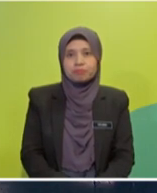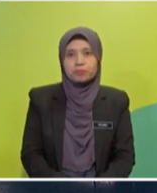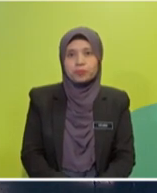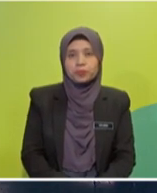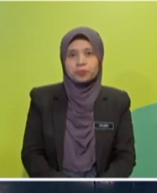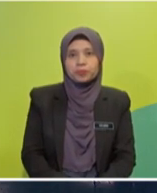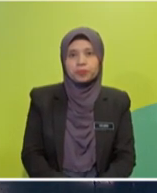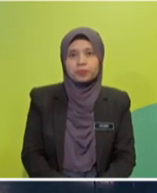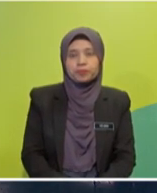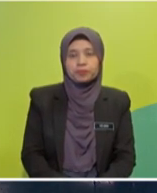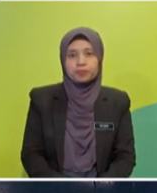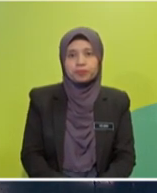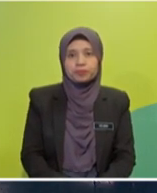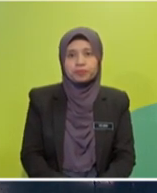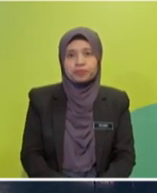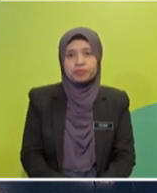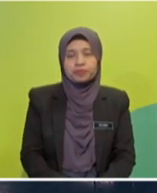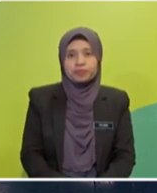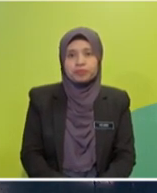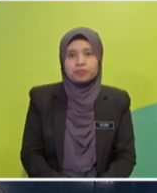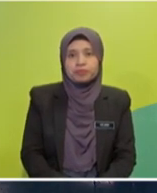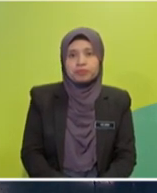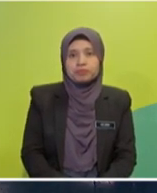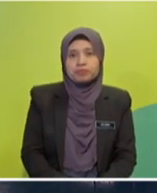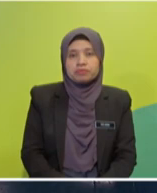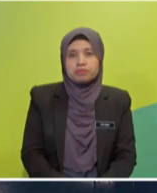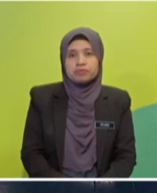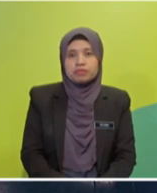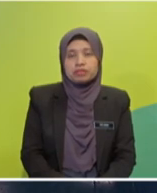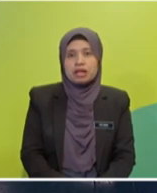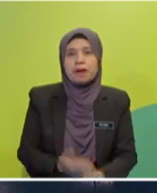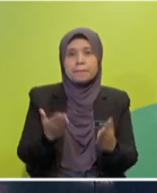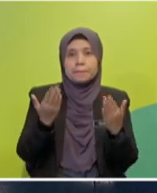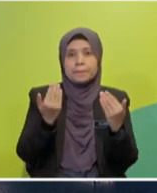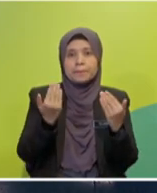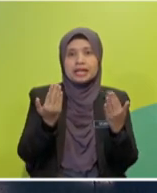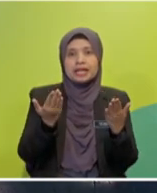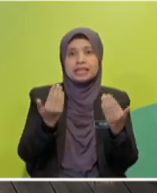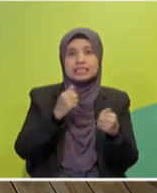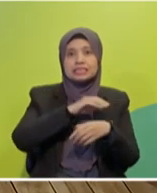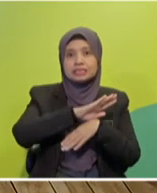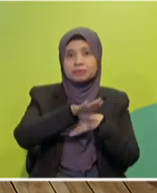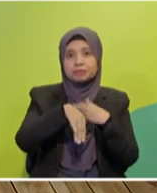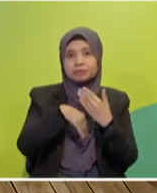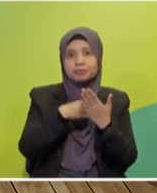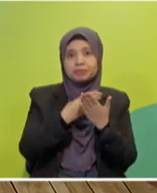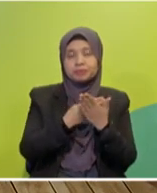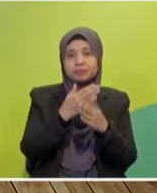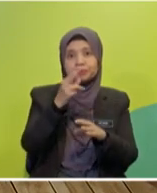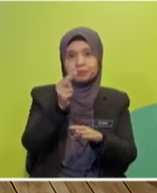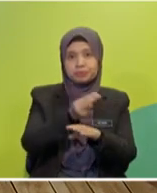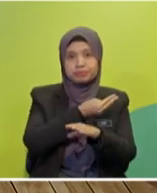Sangat dialukan. Okey, kita nyanyi dulu Baik. Alright. Mari semua mari